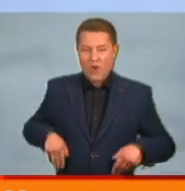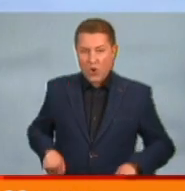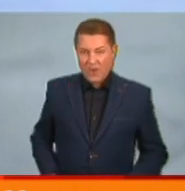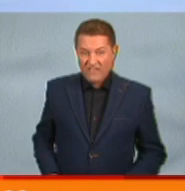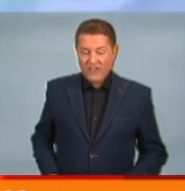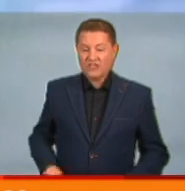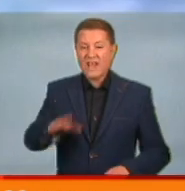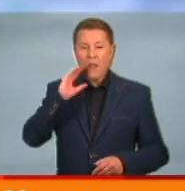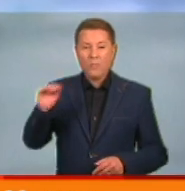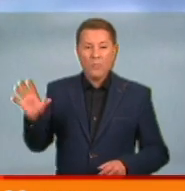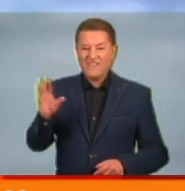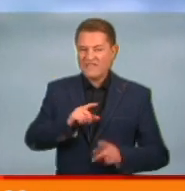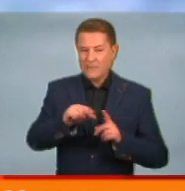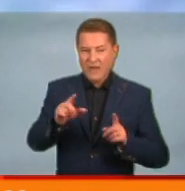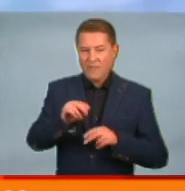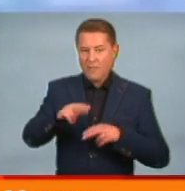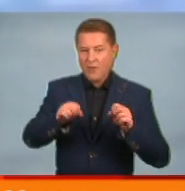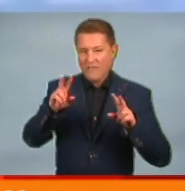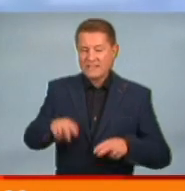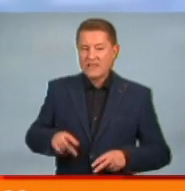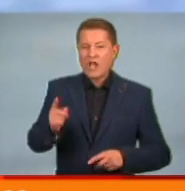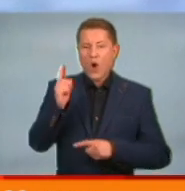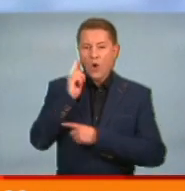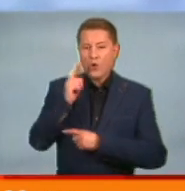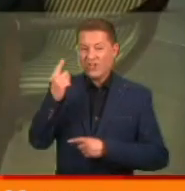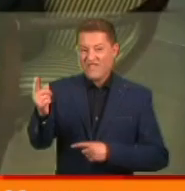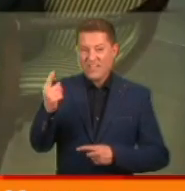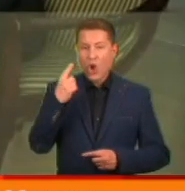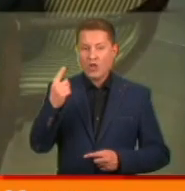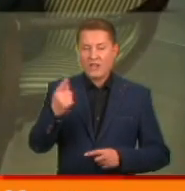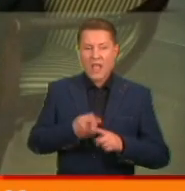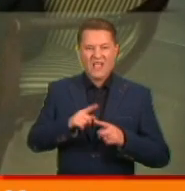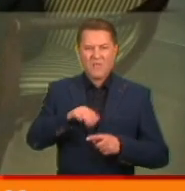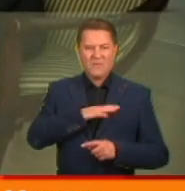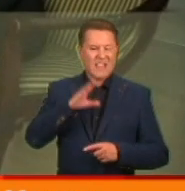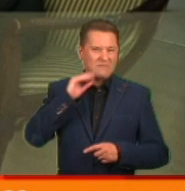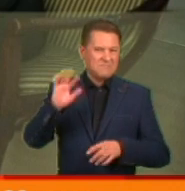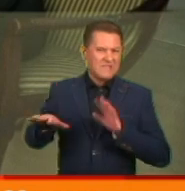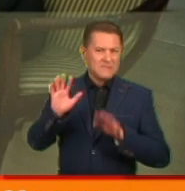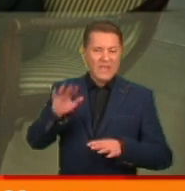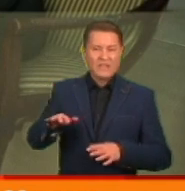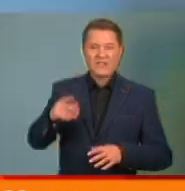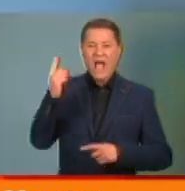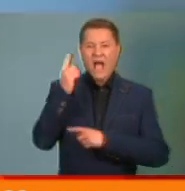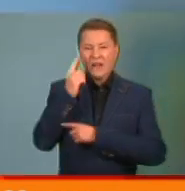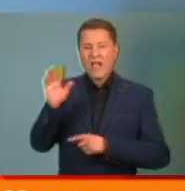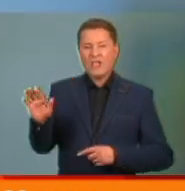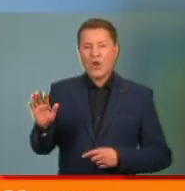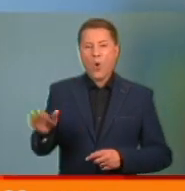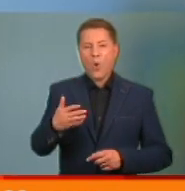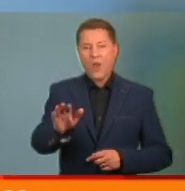усі правила професійної охорони він один. Это была беспечность. А второй охранник гулял с ребенком. И